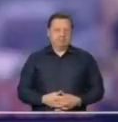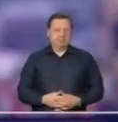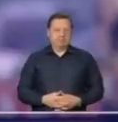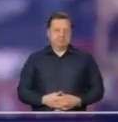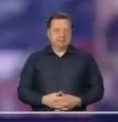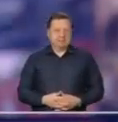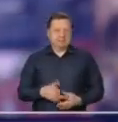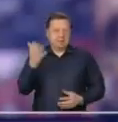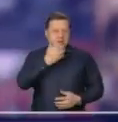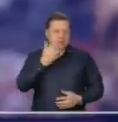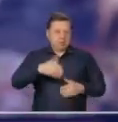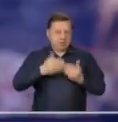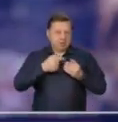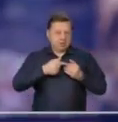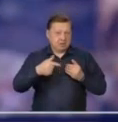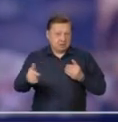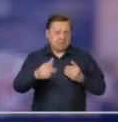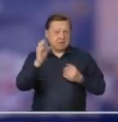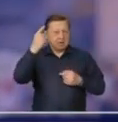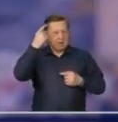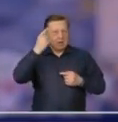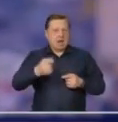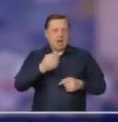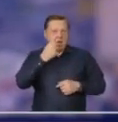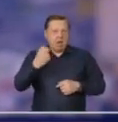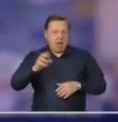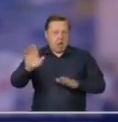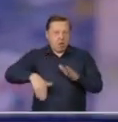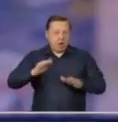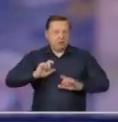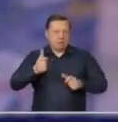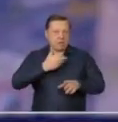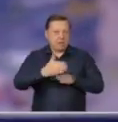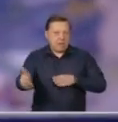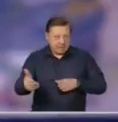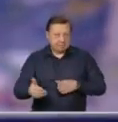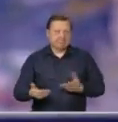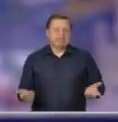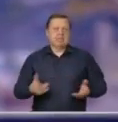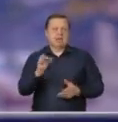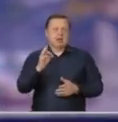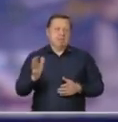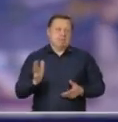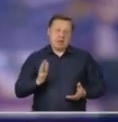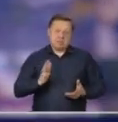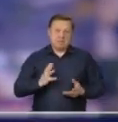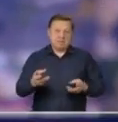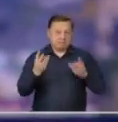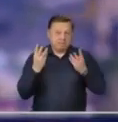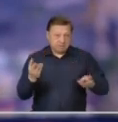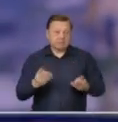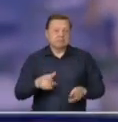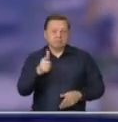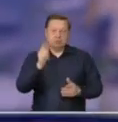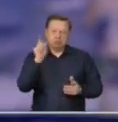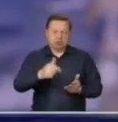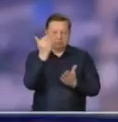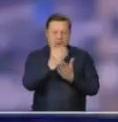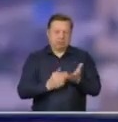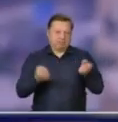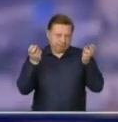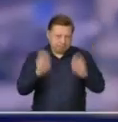Ciepłe dni rozpaliły dyskusje na temat elektrycznych hulajnóg. Znaki zapytania dotyczą szczególnie kwestii bezpieczeństwa. Uregulować to mają przepisy, którymi